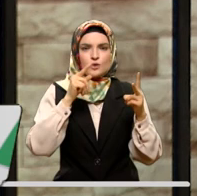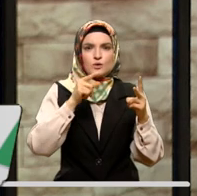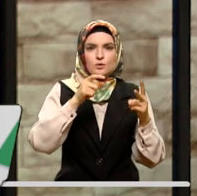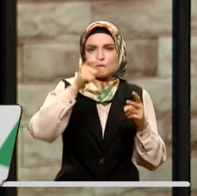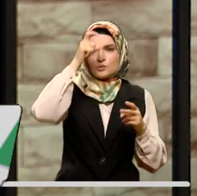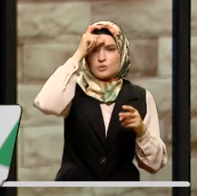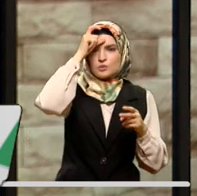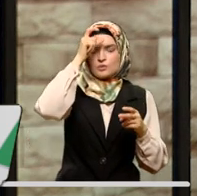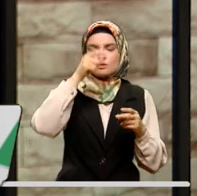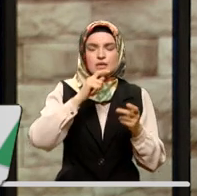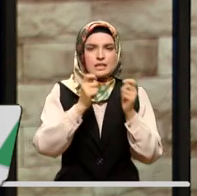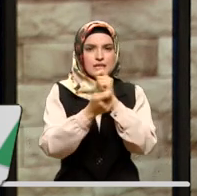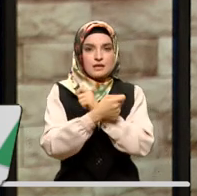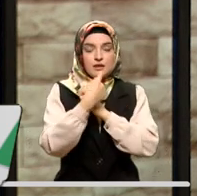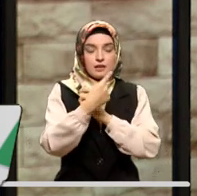çevirsene dedi bana.